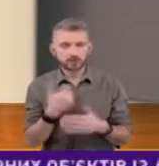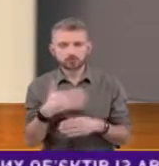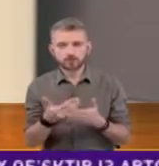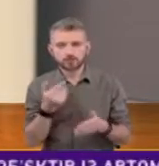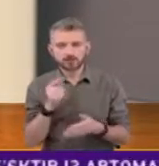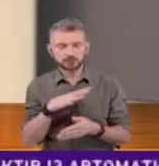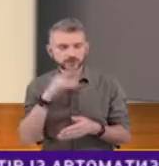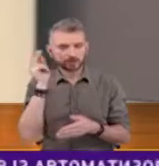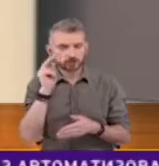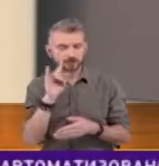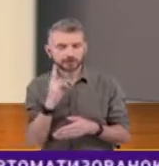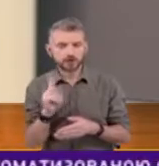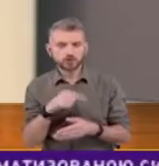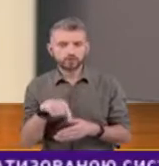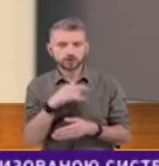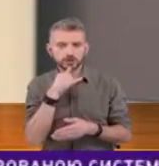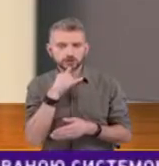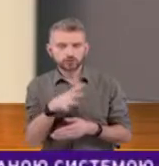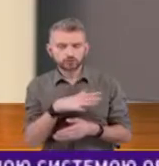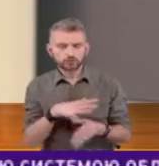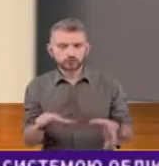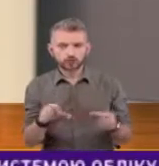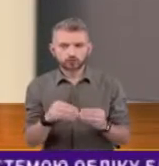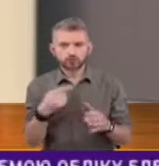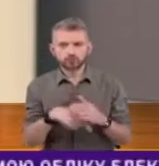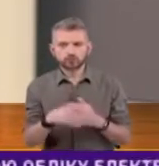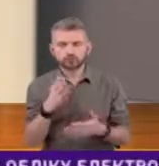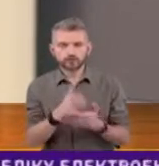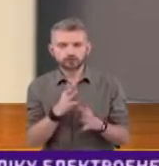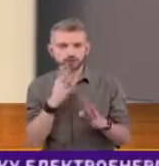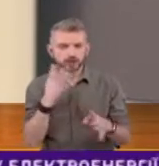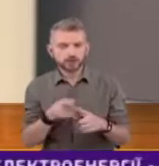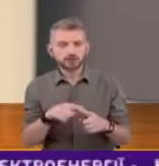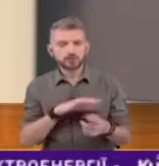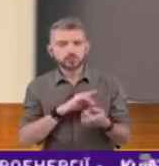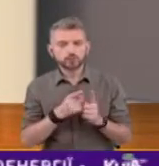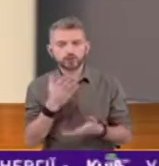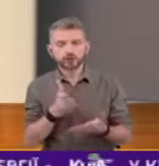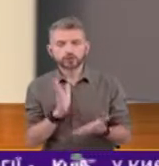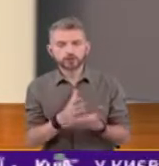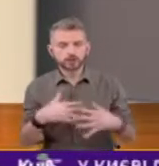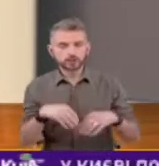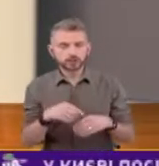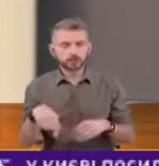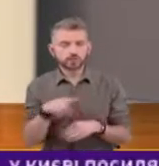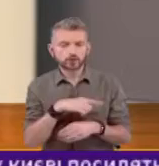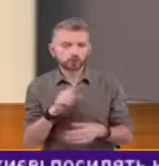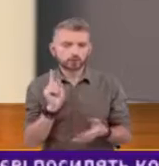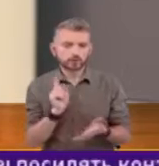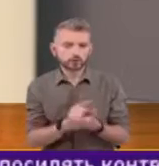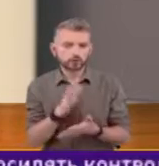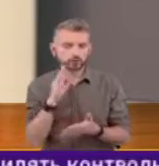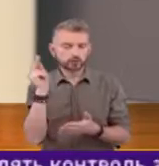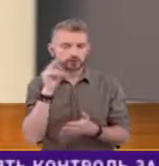цим навчалась дитина, що вони не можуть бути разом, тому що є чи... І саме це було змінено, що якщо є родина, вони вже обов'язково